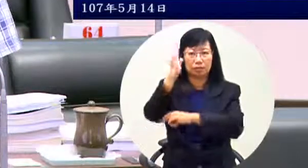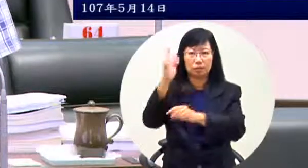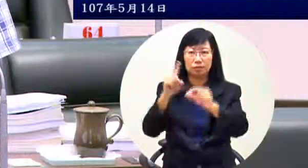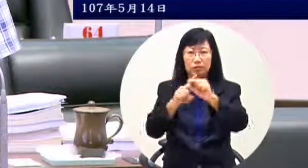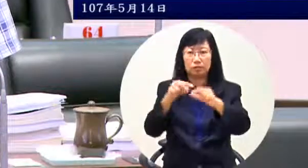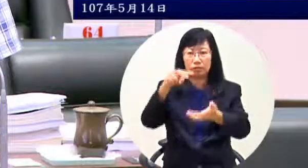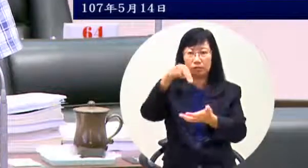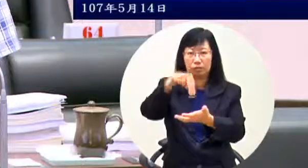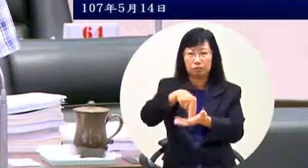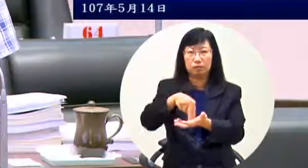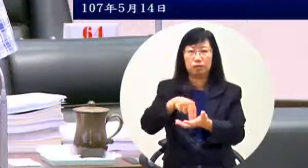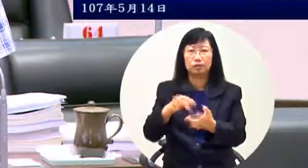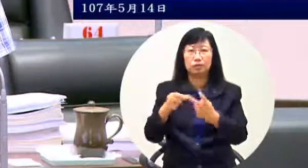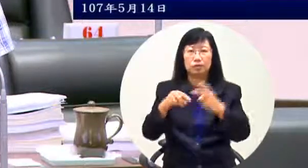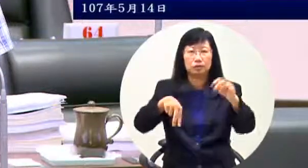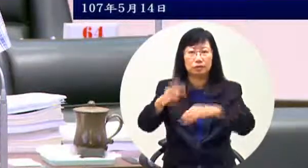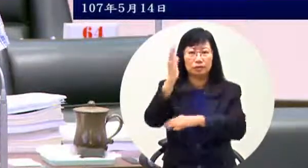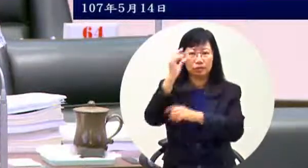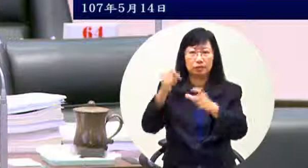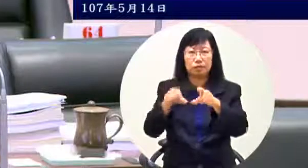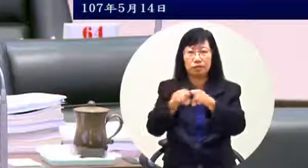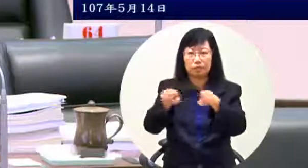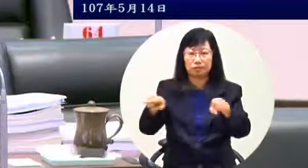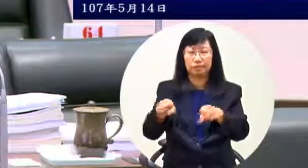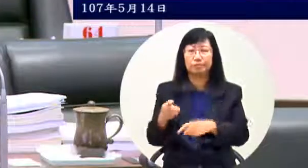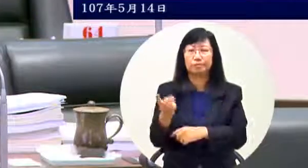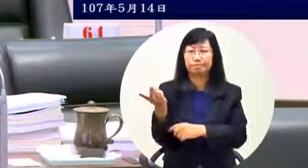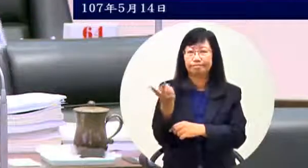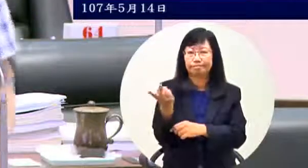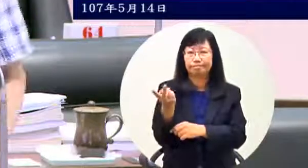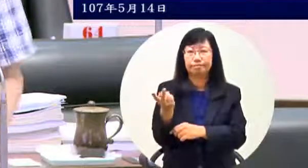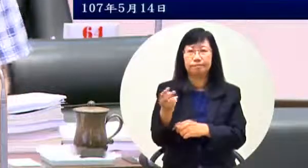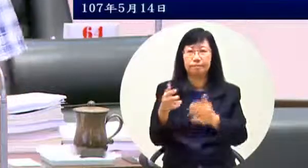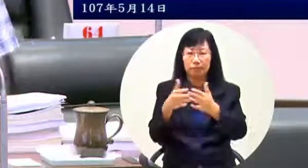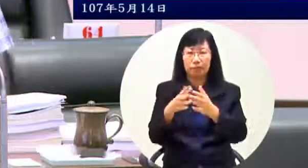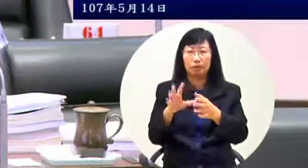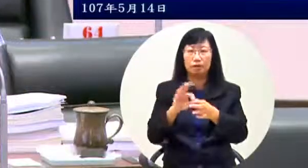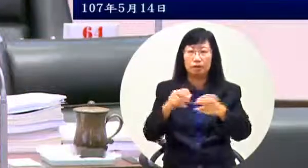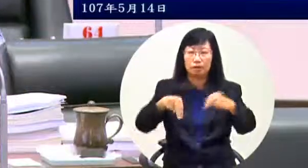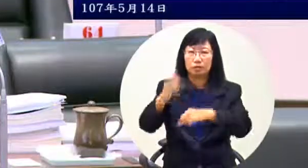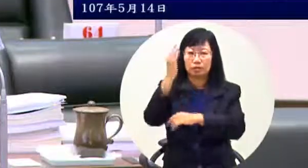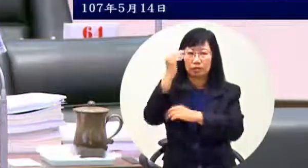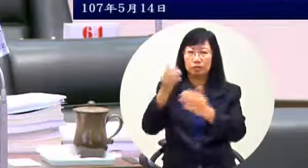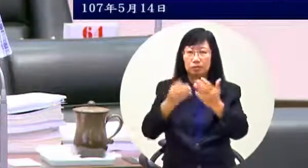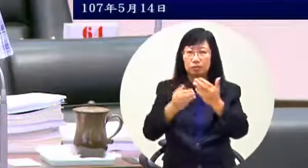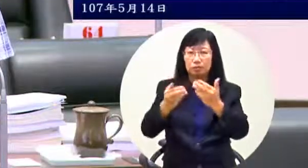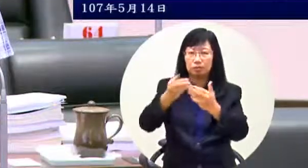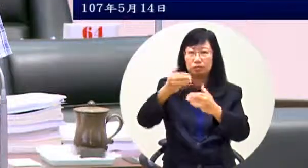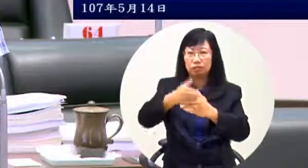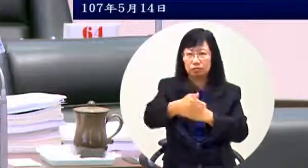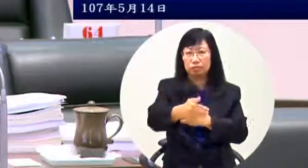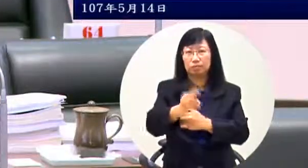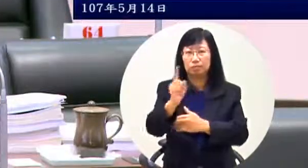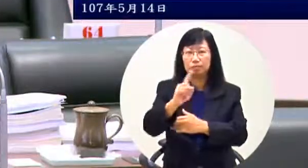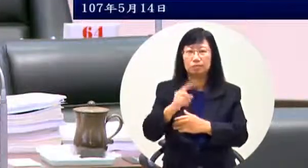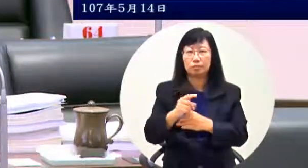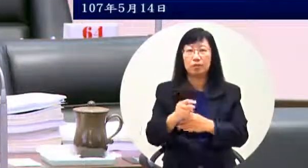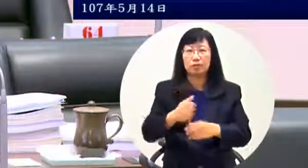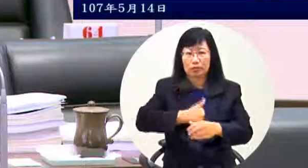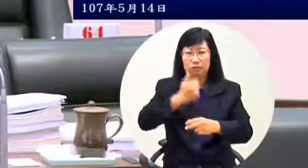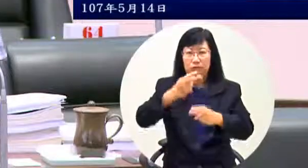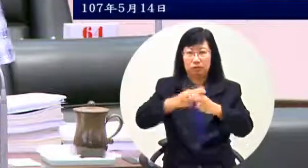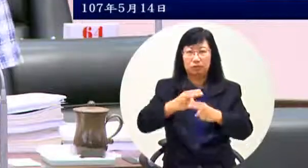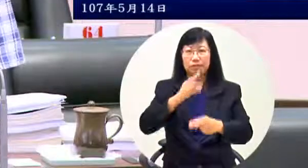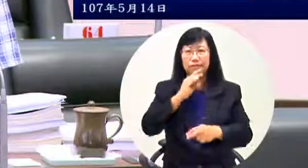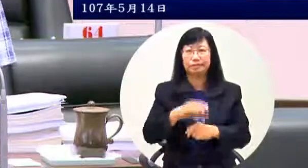平，更重要的要行政程序，行政诚信啊哈。我希望在